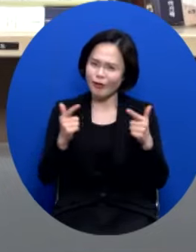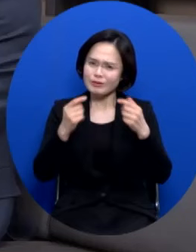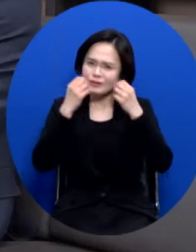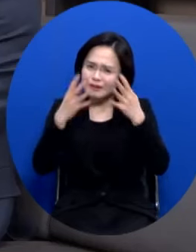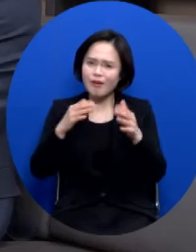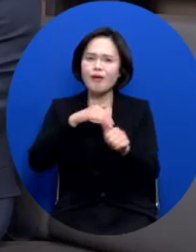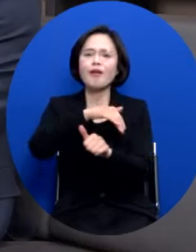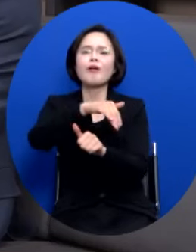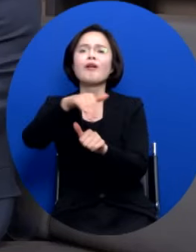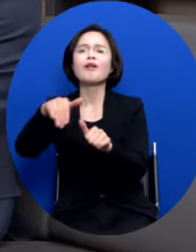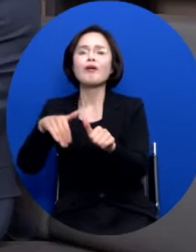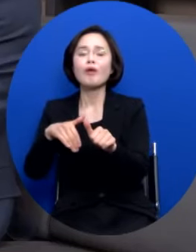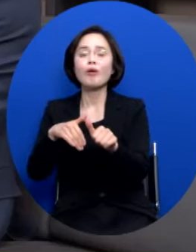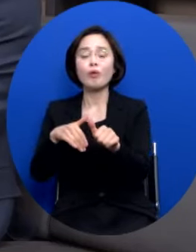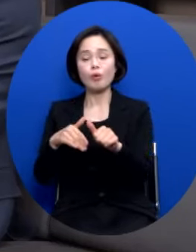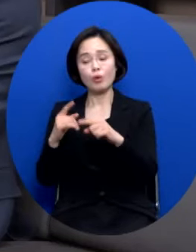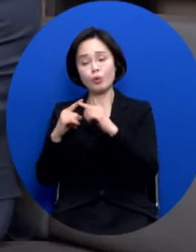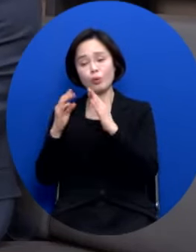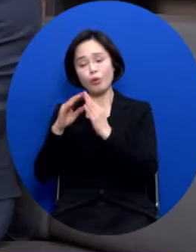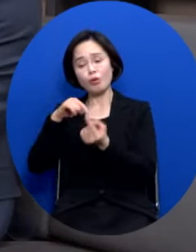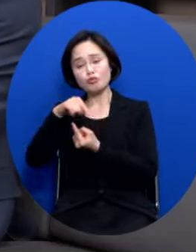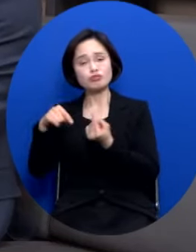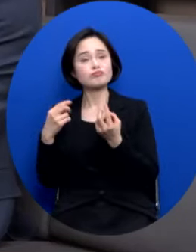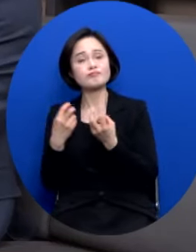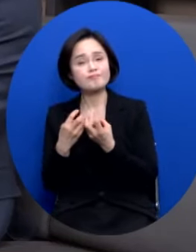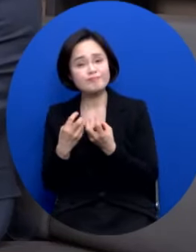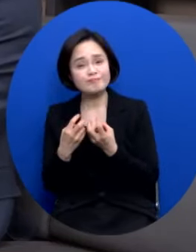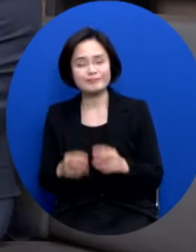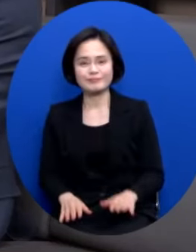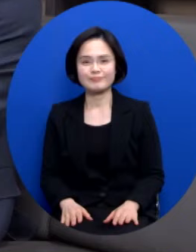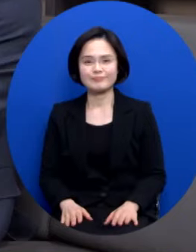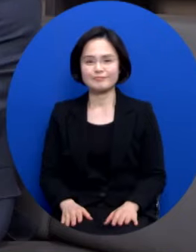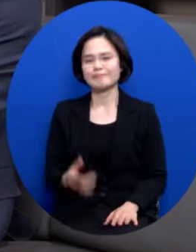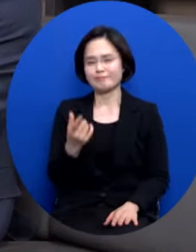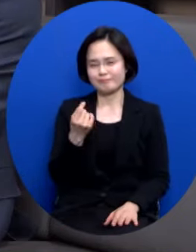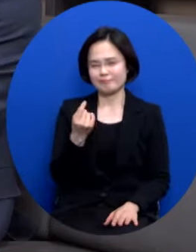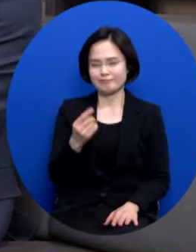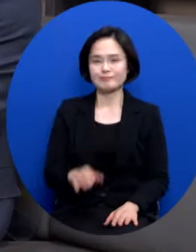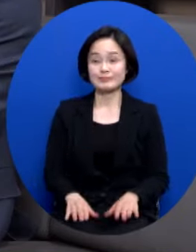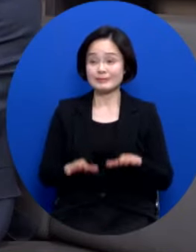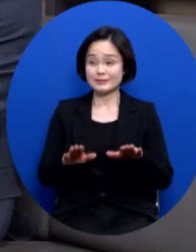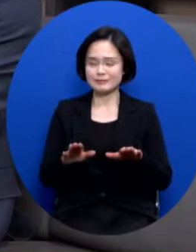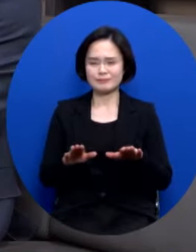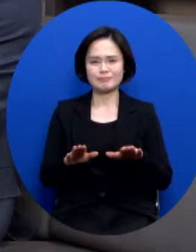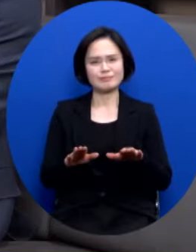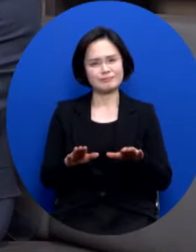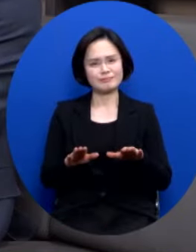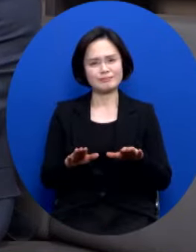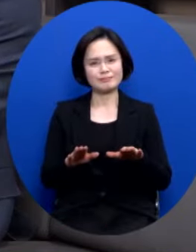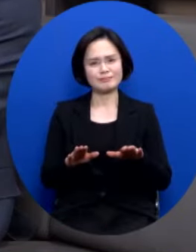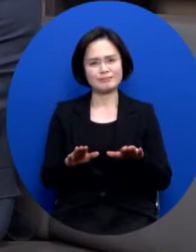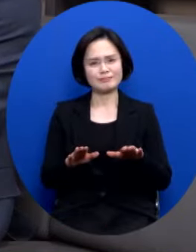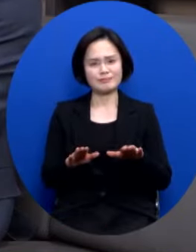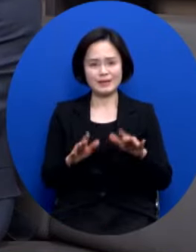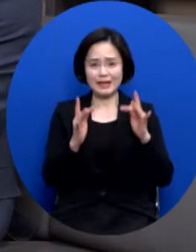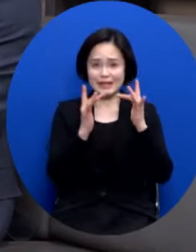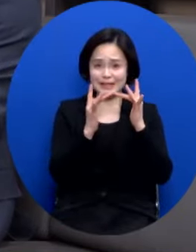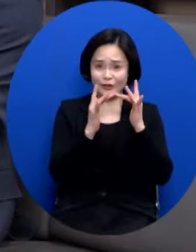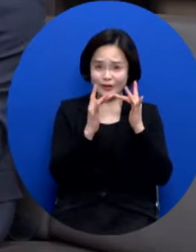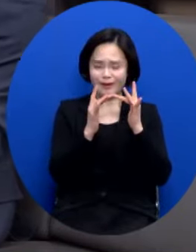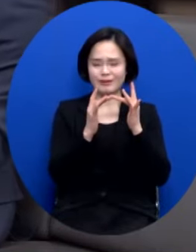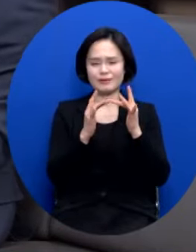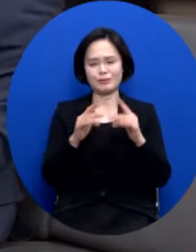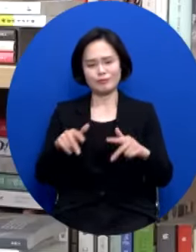있을까요? 현재 시대에 있어서 비대면 예배 또 영상 예배 이것은 실은 선택 상황이 아니라 필수